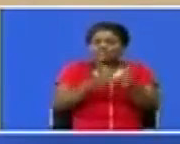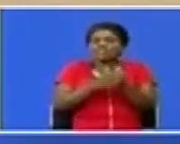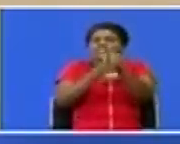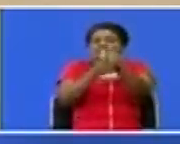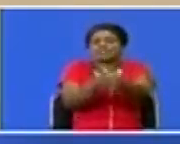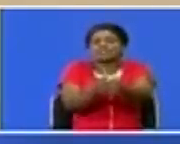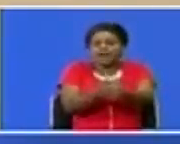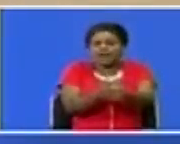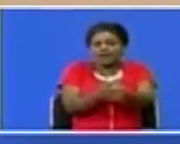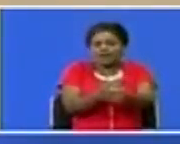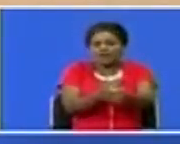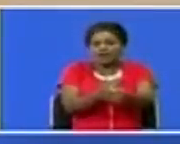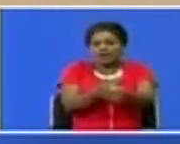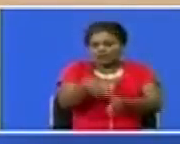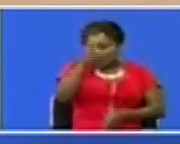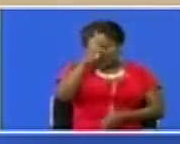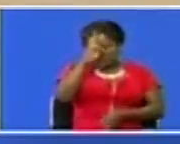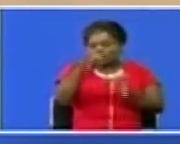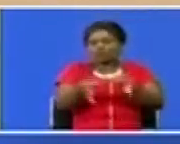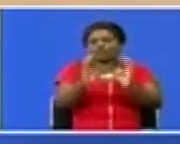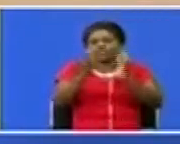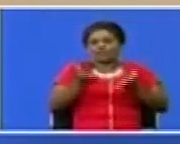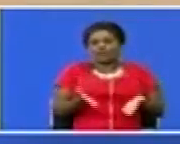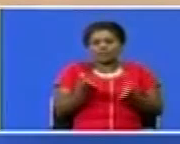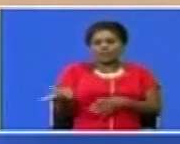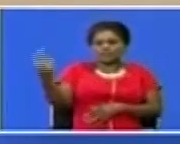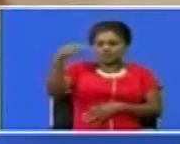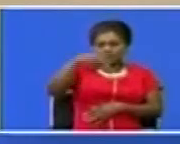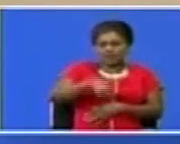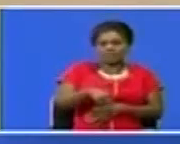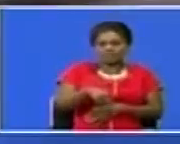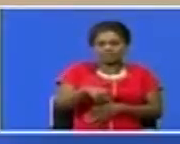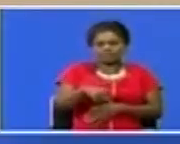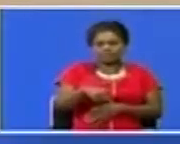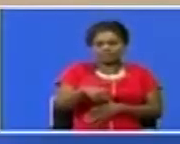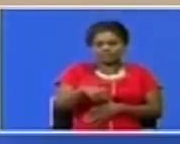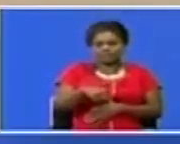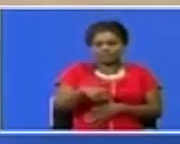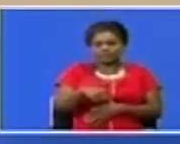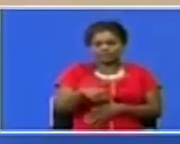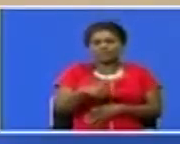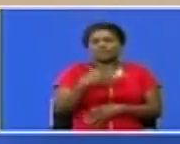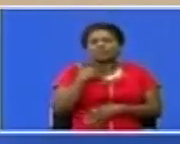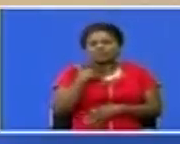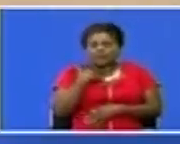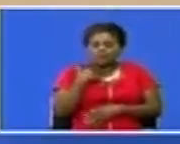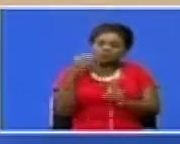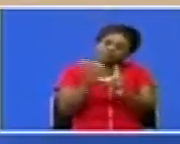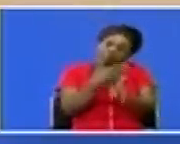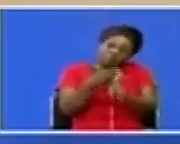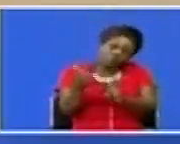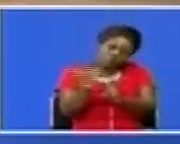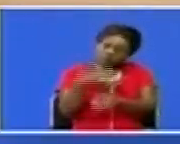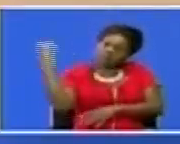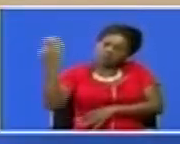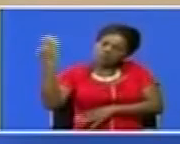wa maafisa wa polisi mahali hapa ambaye amefika Metropolitan Kampala kuweza kumrai labda siweze kuhutubia